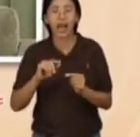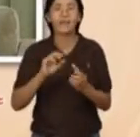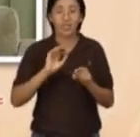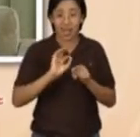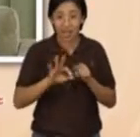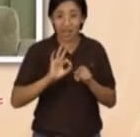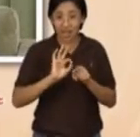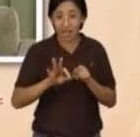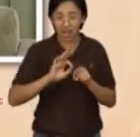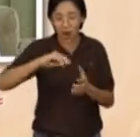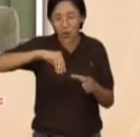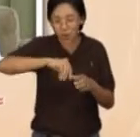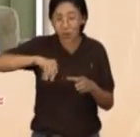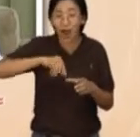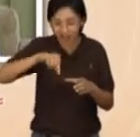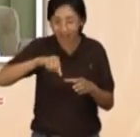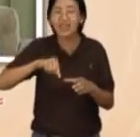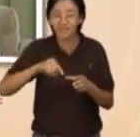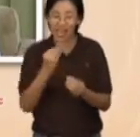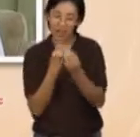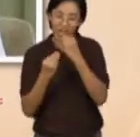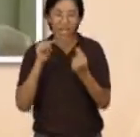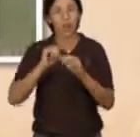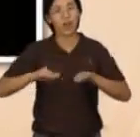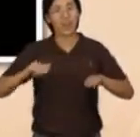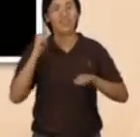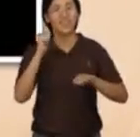แล้วสำหรับเด็กวัยก่อนเรียนค่ะ